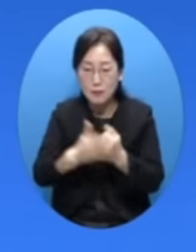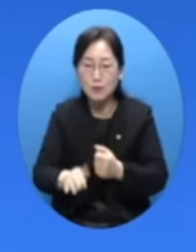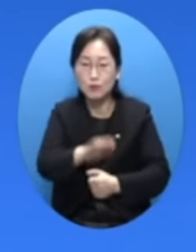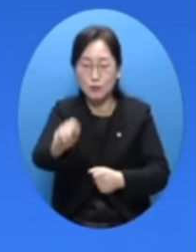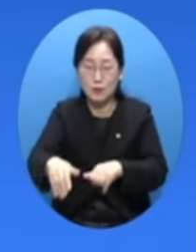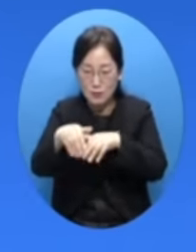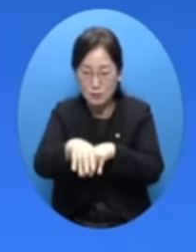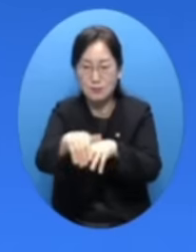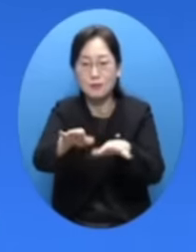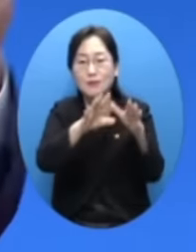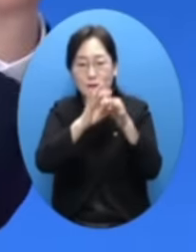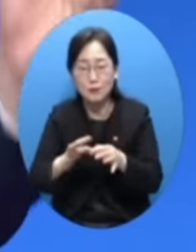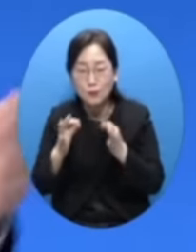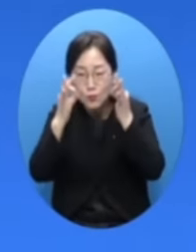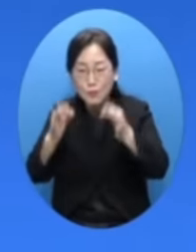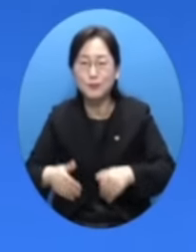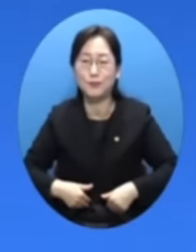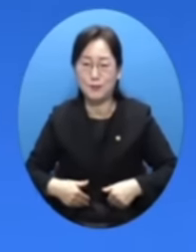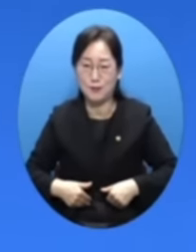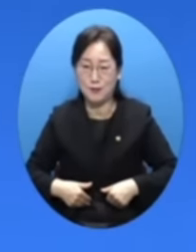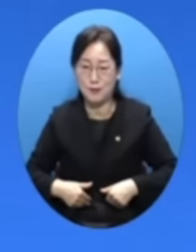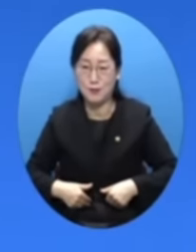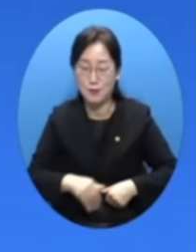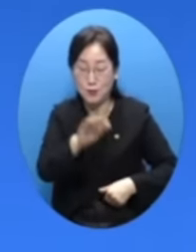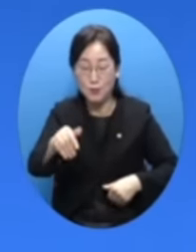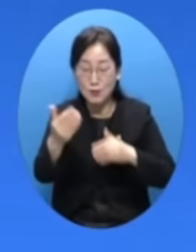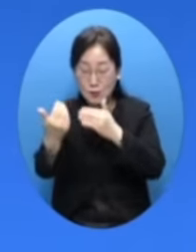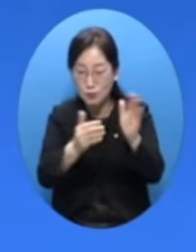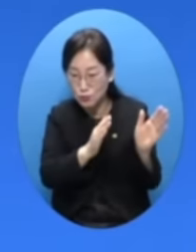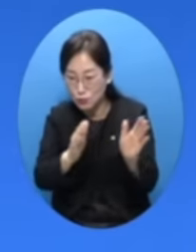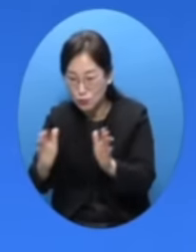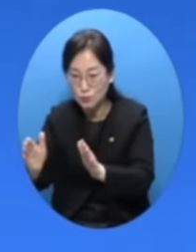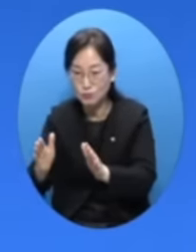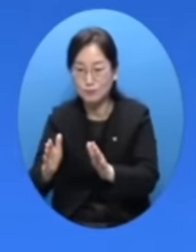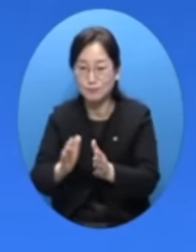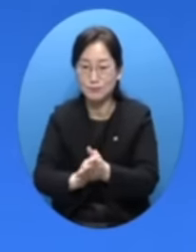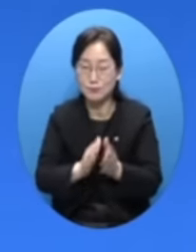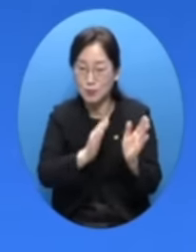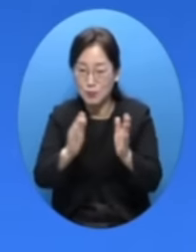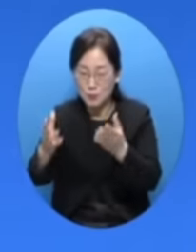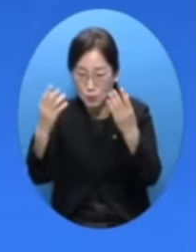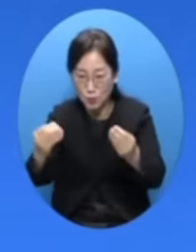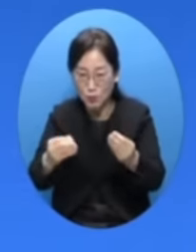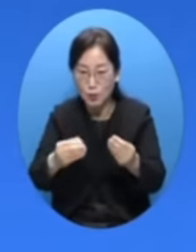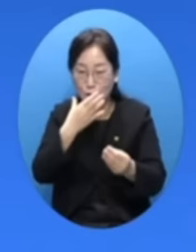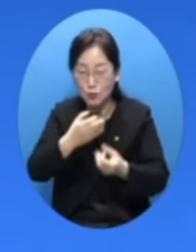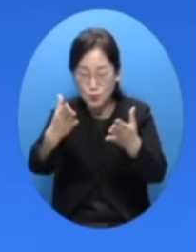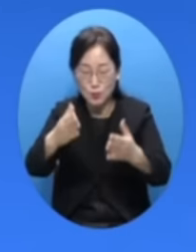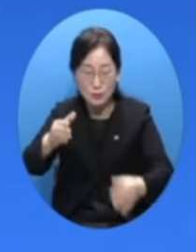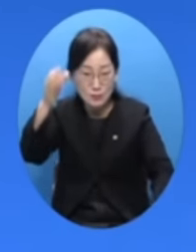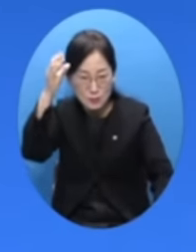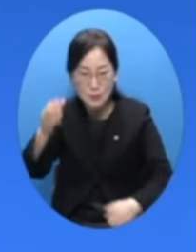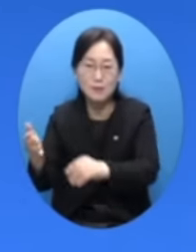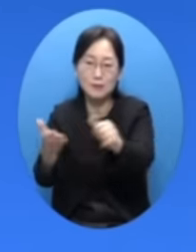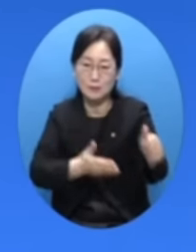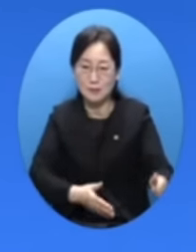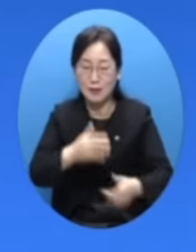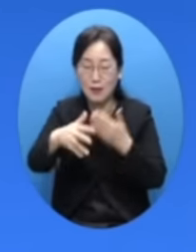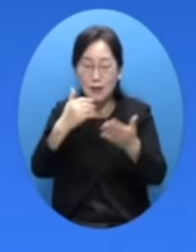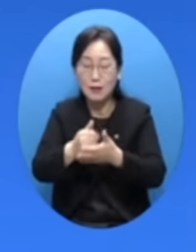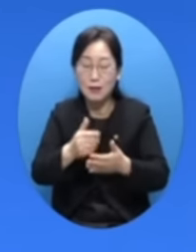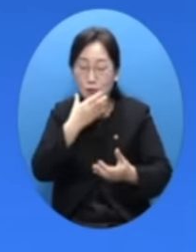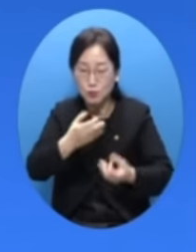전진해야 되는 것입니다. 하나님께서 우리를 위해서 준비하신 그 놀라운 축복을 바라보고 나가야 되는 것입니다. 야일의 축복을 바라보고 나가야 되는